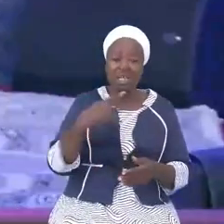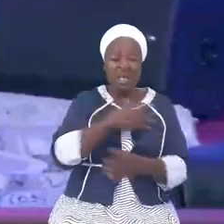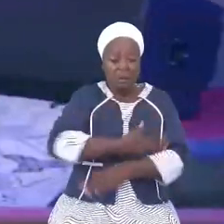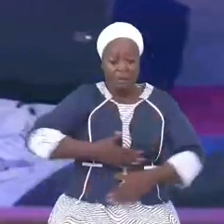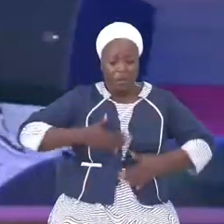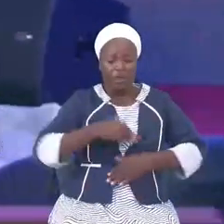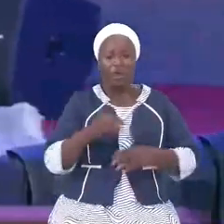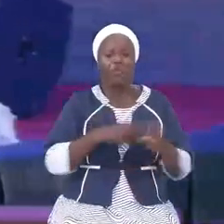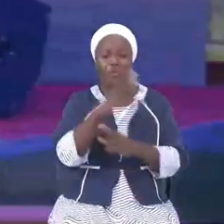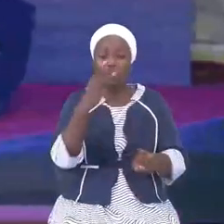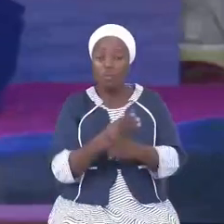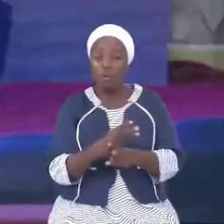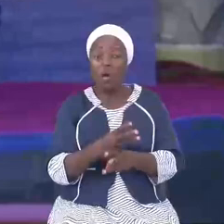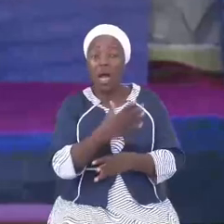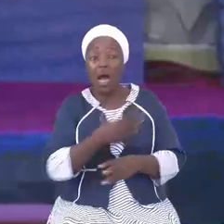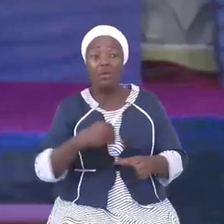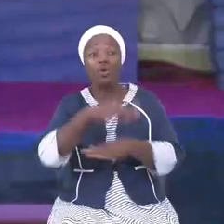monde.